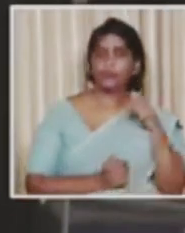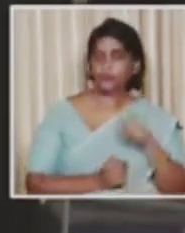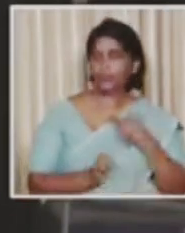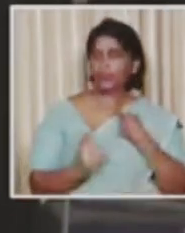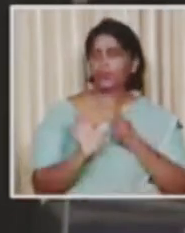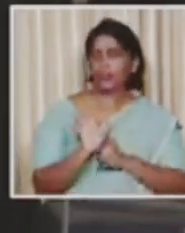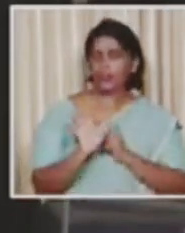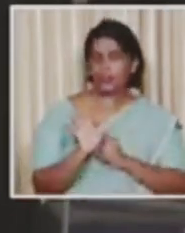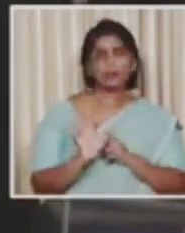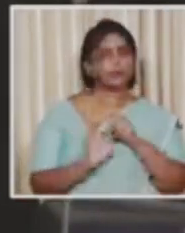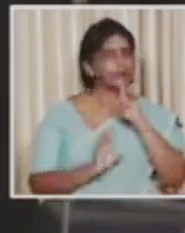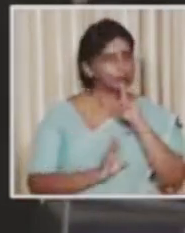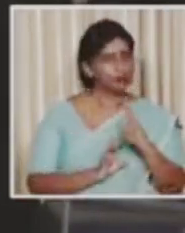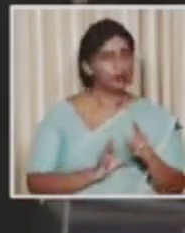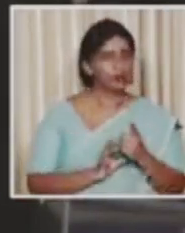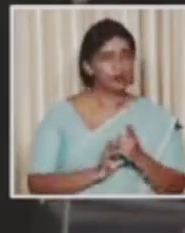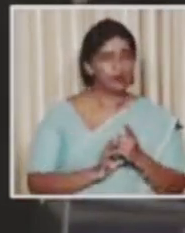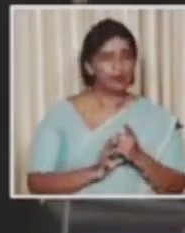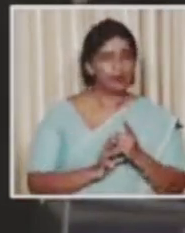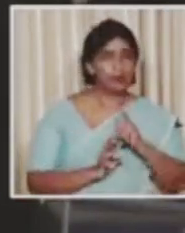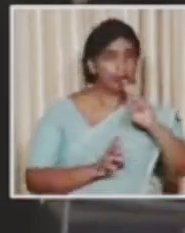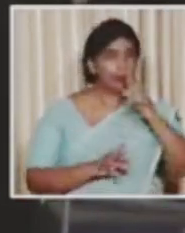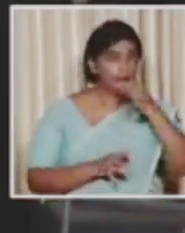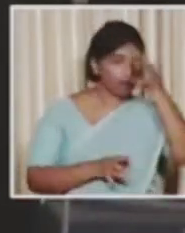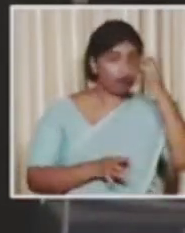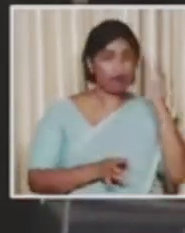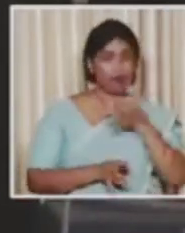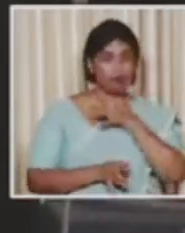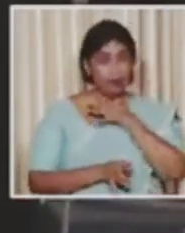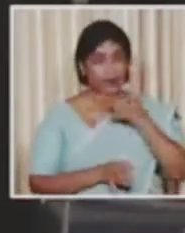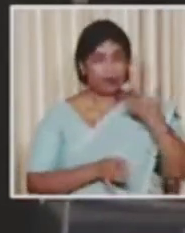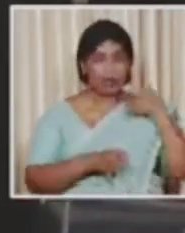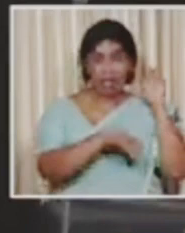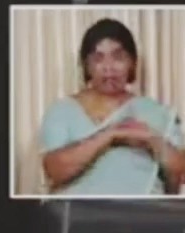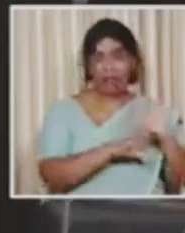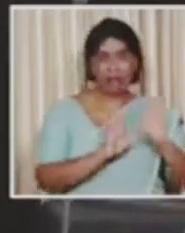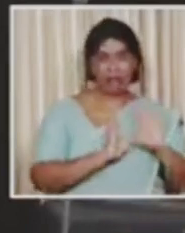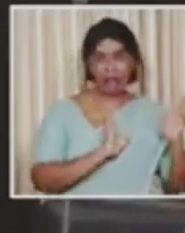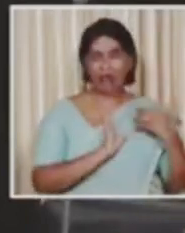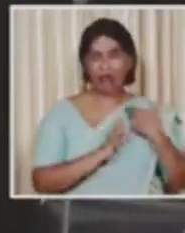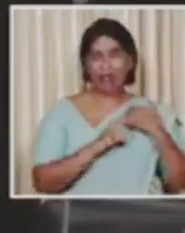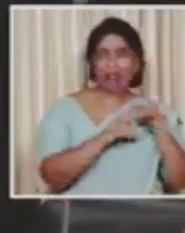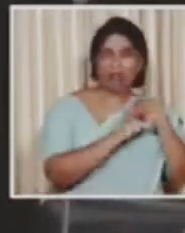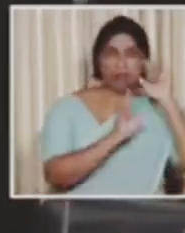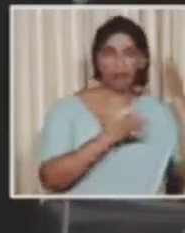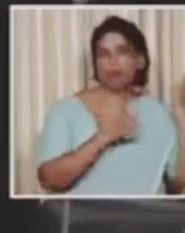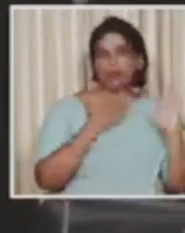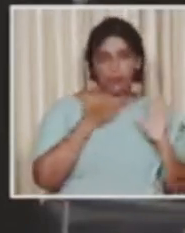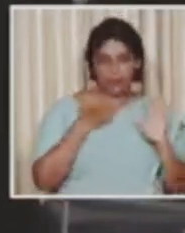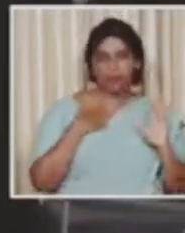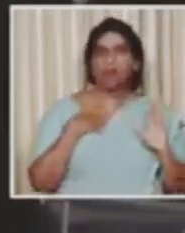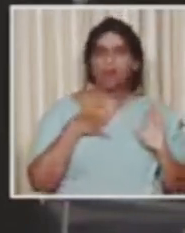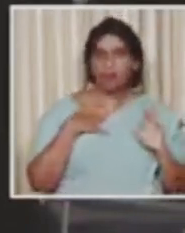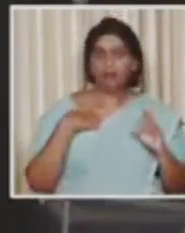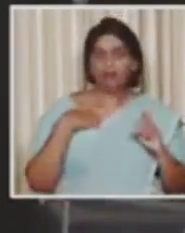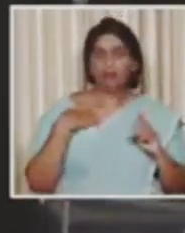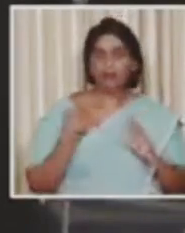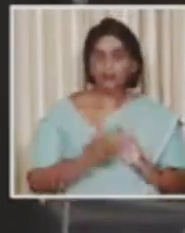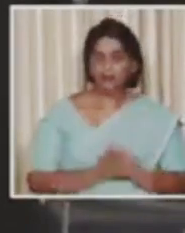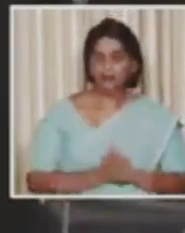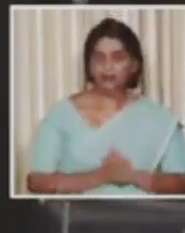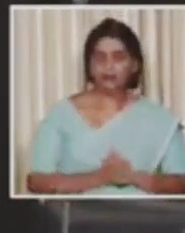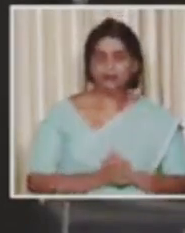හැමදිස්සෙම කියනවා අහුවෙන්න එපා කියලා. විවිධ කතාවලට එක එක වෙලාවට අපේ මිනිස්සු අහුවෙනවානේ, විවිධ වෙලාවදී එක එක රැලි වලට අහුවෙනවා